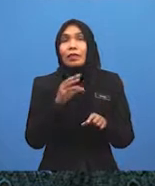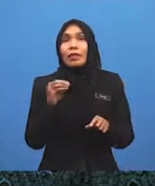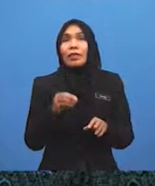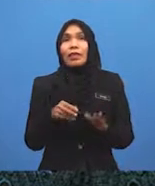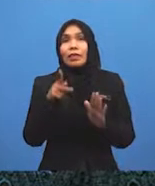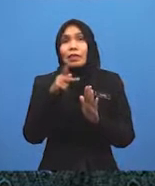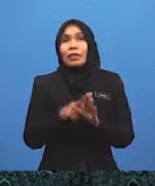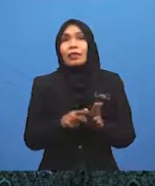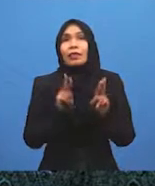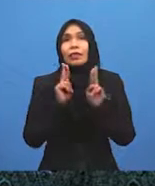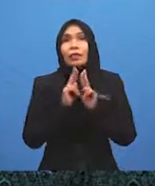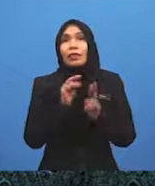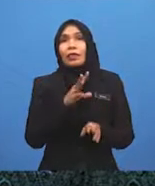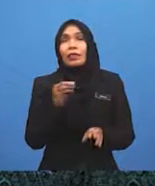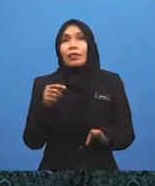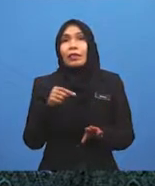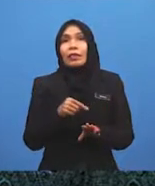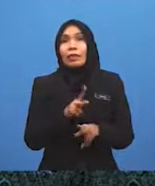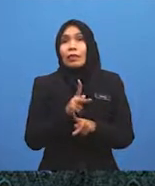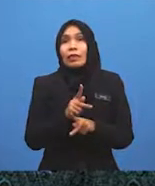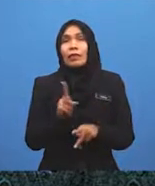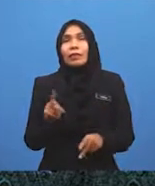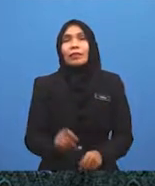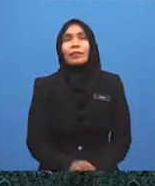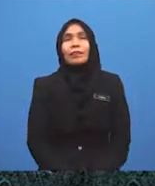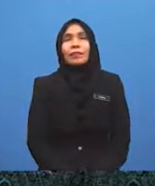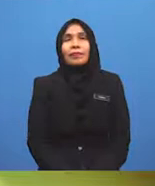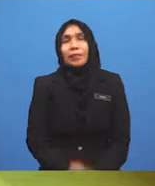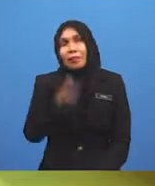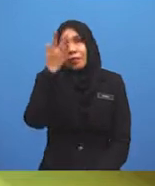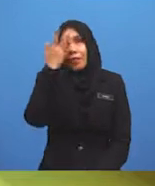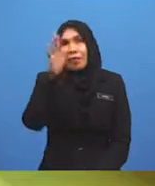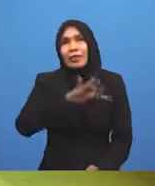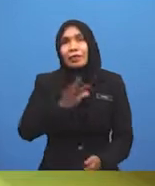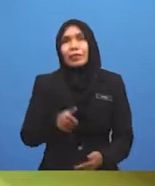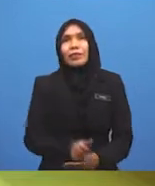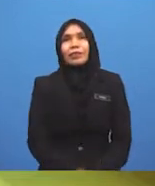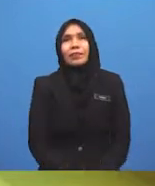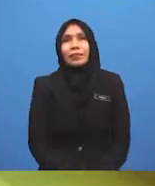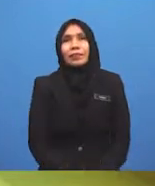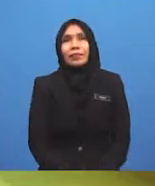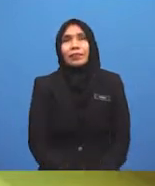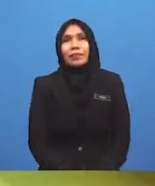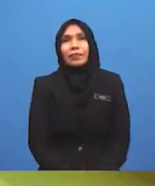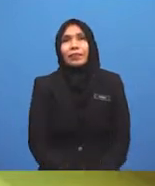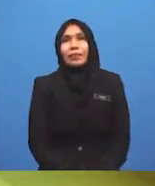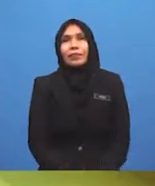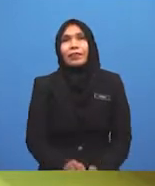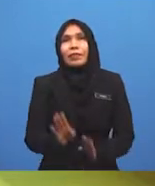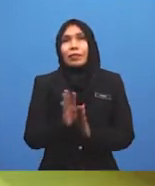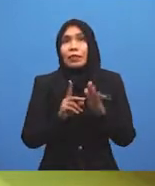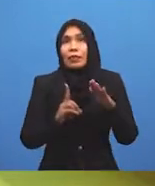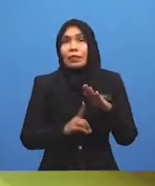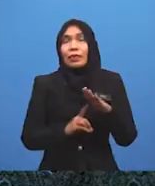keharmonian dapat dikekalkan. Pandai semua. Berdasarkan semua situasi yang